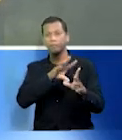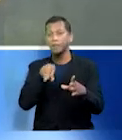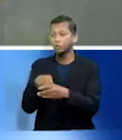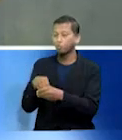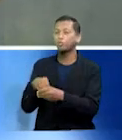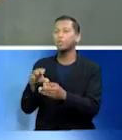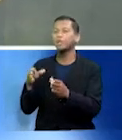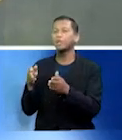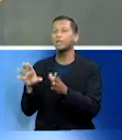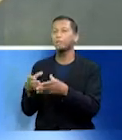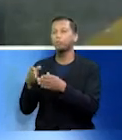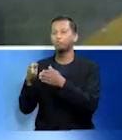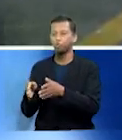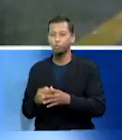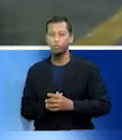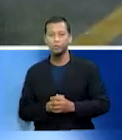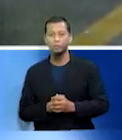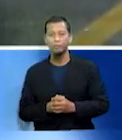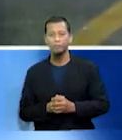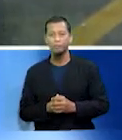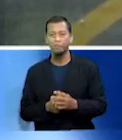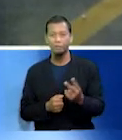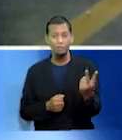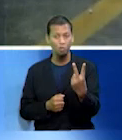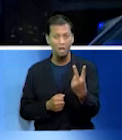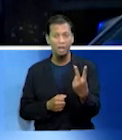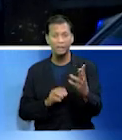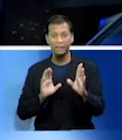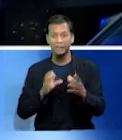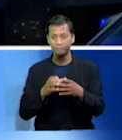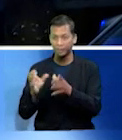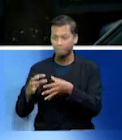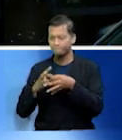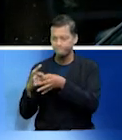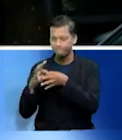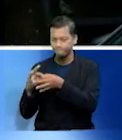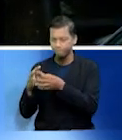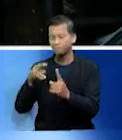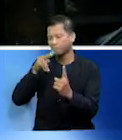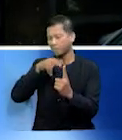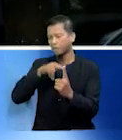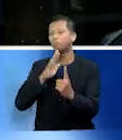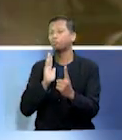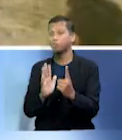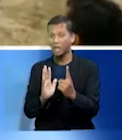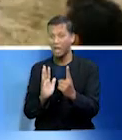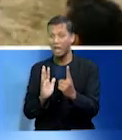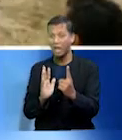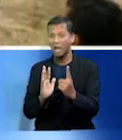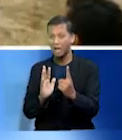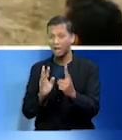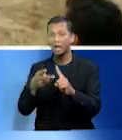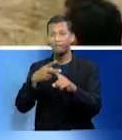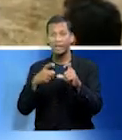berdasarkan hasil dari tim gabungan, hasil pemeriksaan dari tim gabungan dari Riksa Wasrikskus, Irjen Pol Verdi Sambo ini